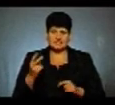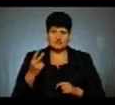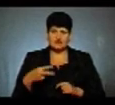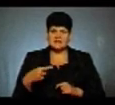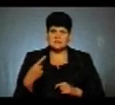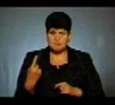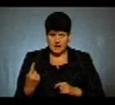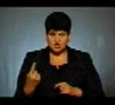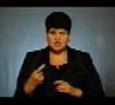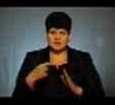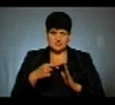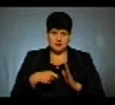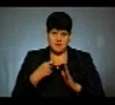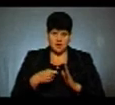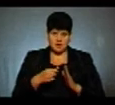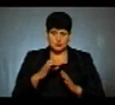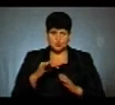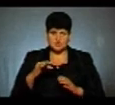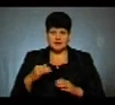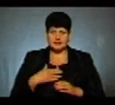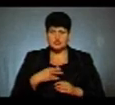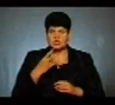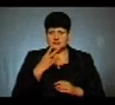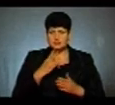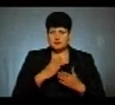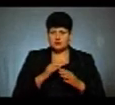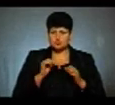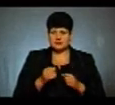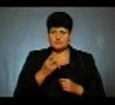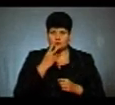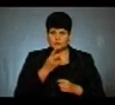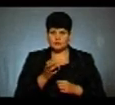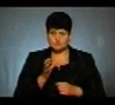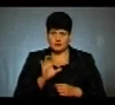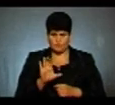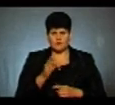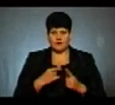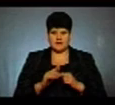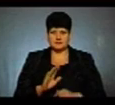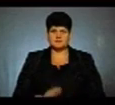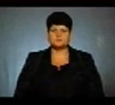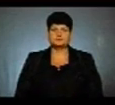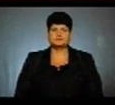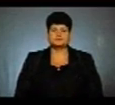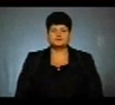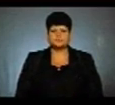21-й, наші колеги зняли сюжет, і наші глядачі мають змогу його зараз переглянути, а тоді ми повернемося в студію.